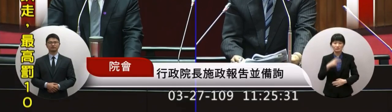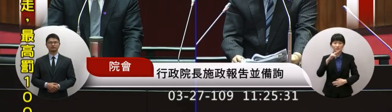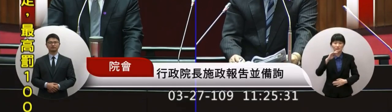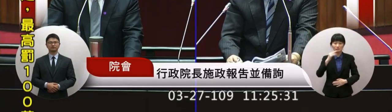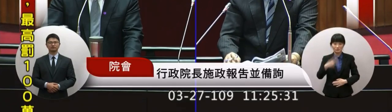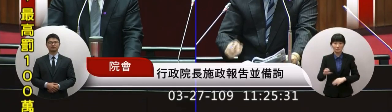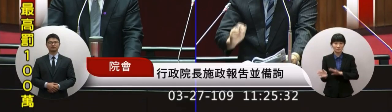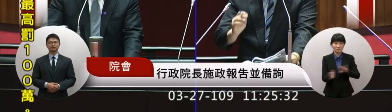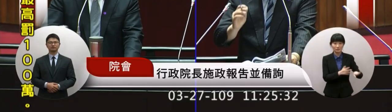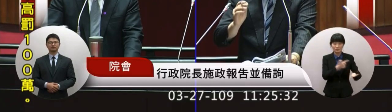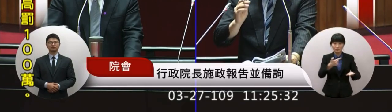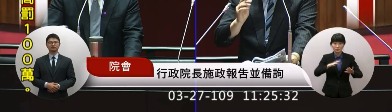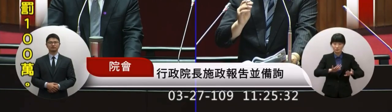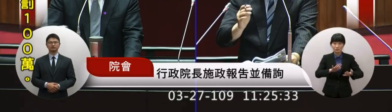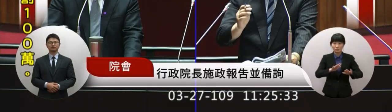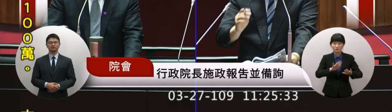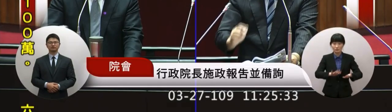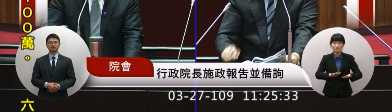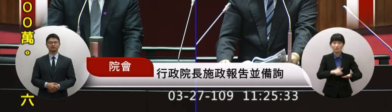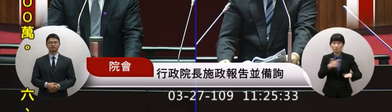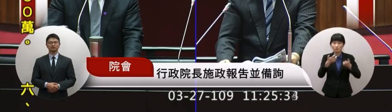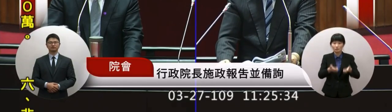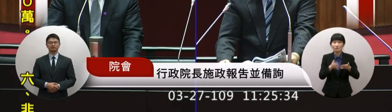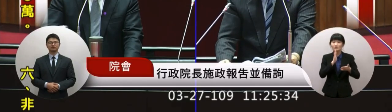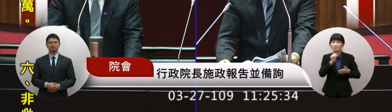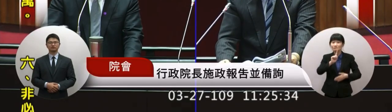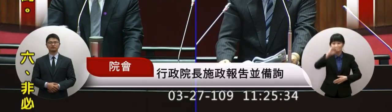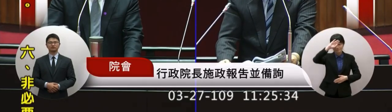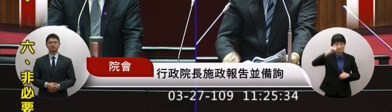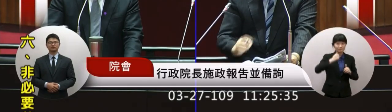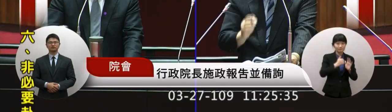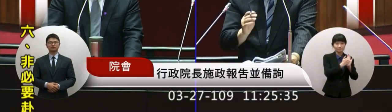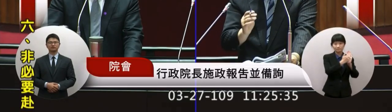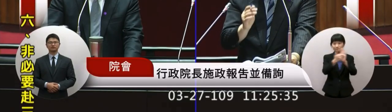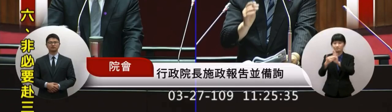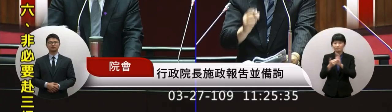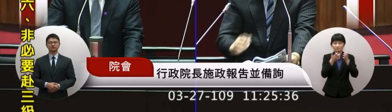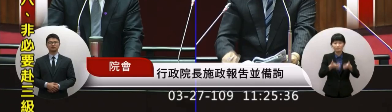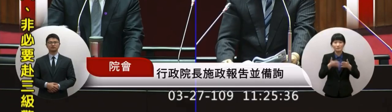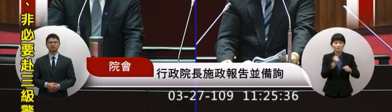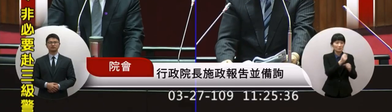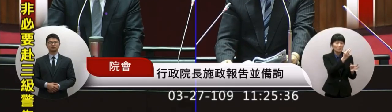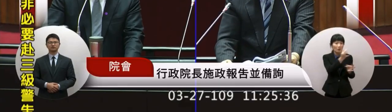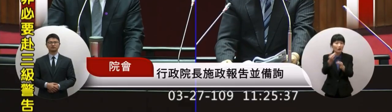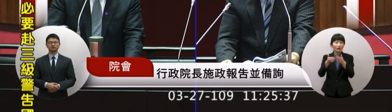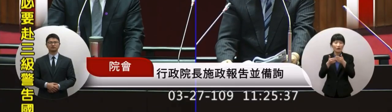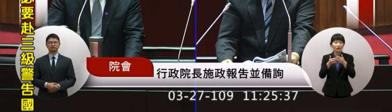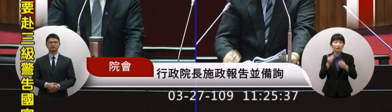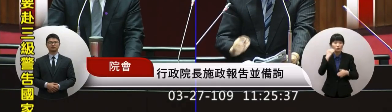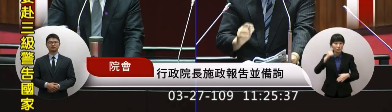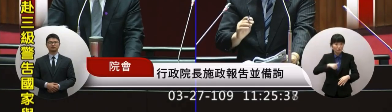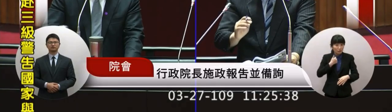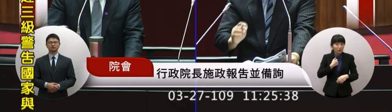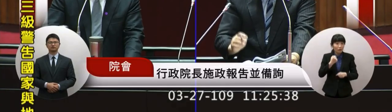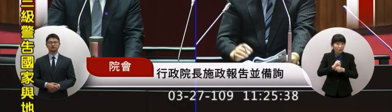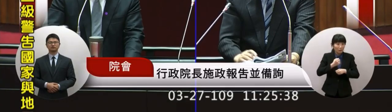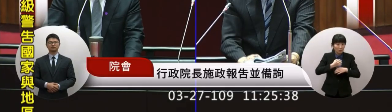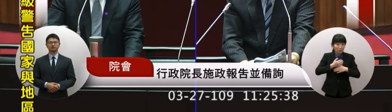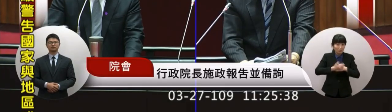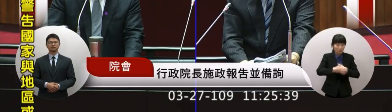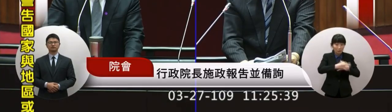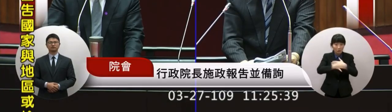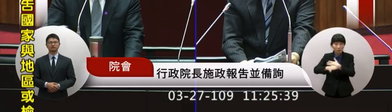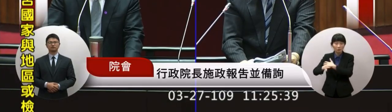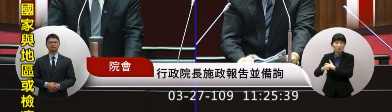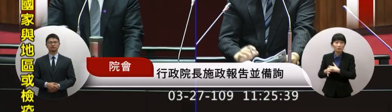段最紧要的就是把防疫的工作。把它做好，除非有重大的失职或其他生涯